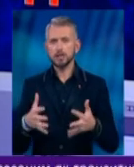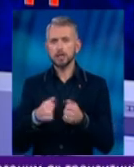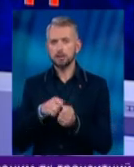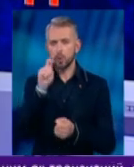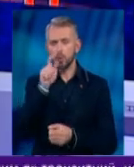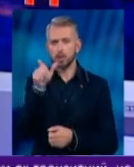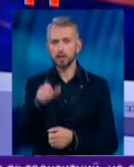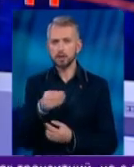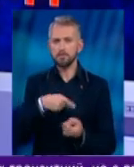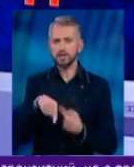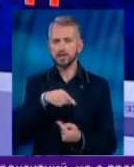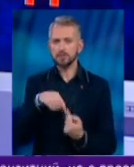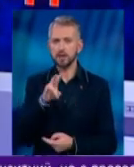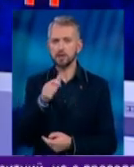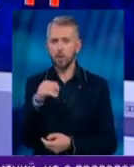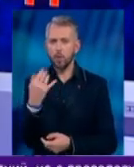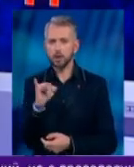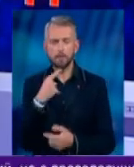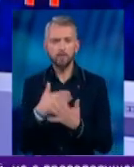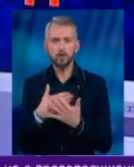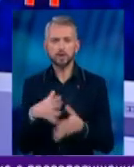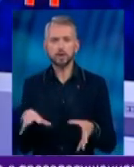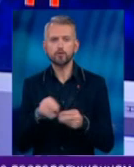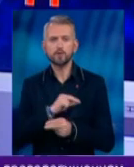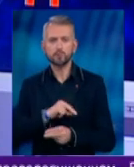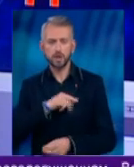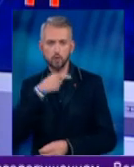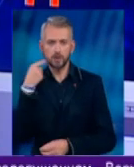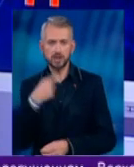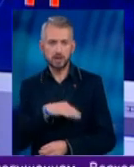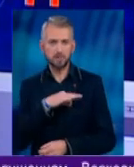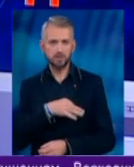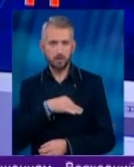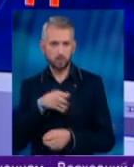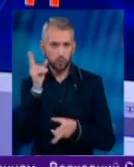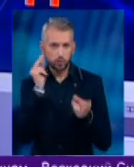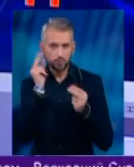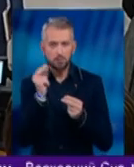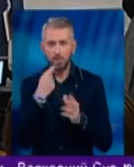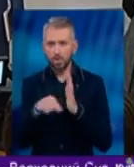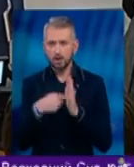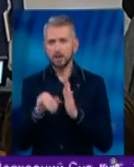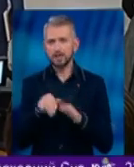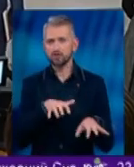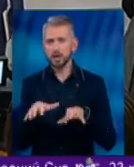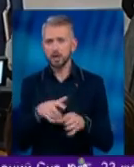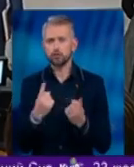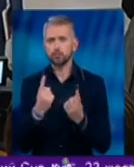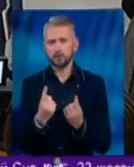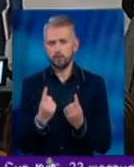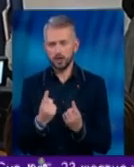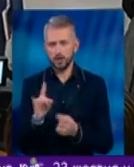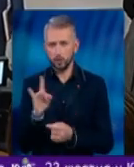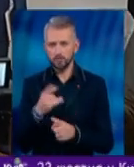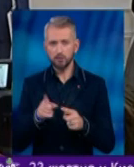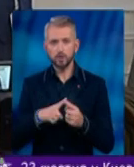Затриманий український бізнесмен Тимофій Нагорний підозрюється у співпраці з російськими спецслужбами та шахрайстві в особливо великих розмірах. Про